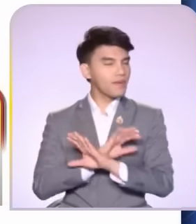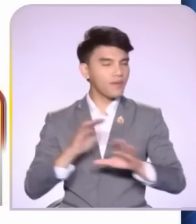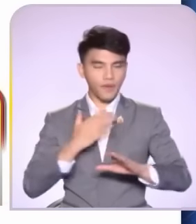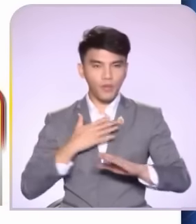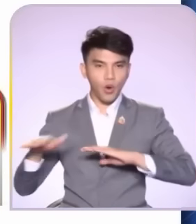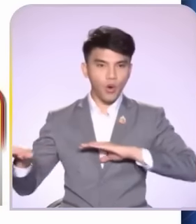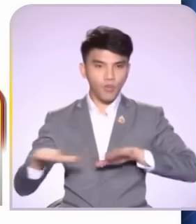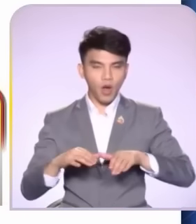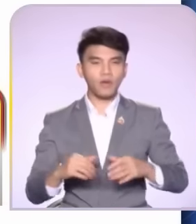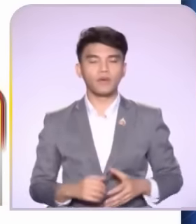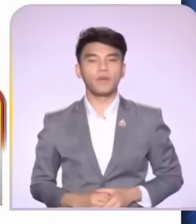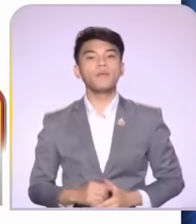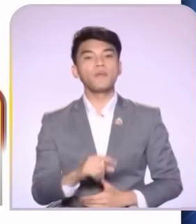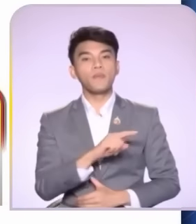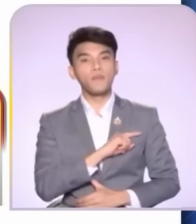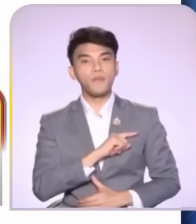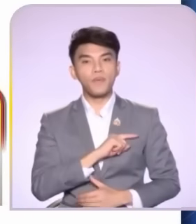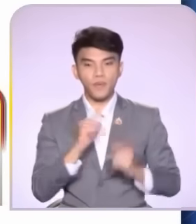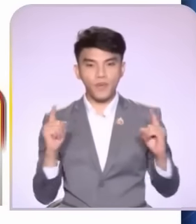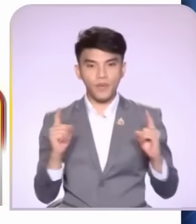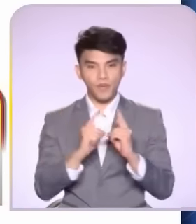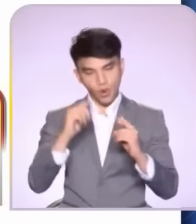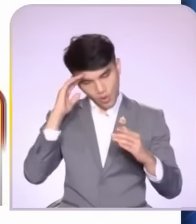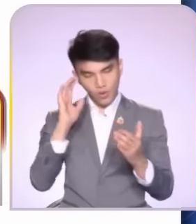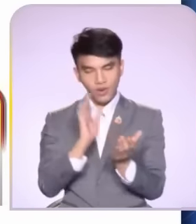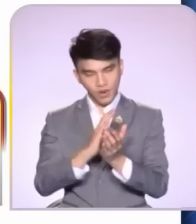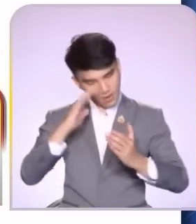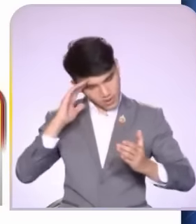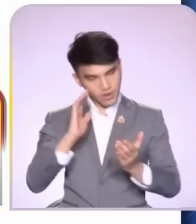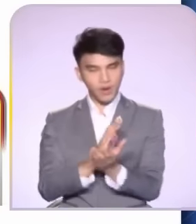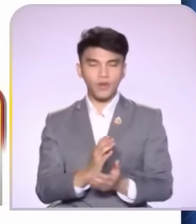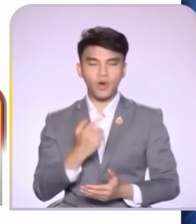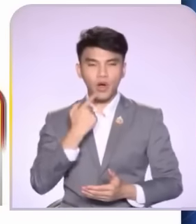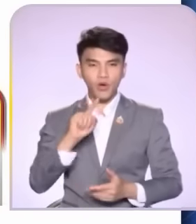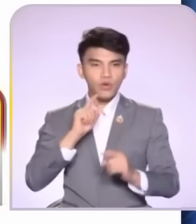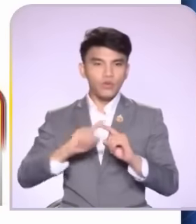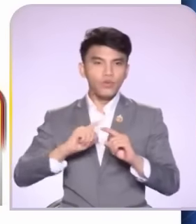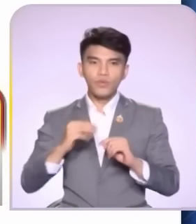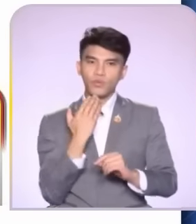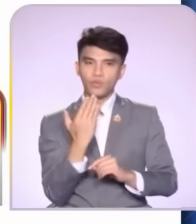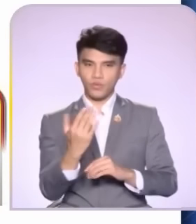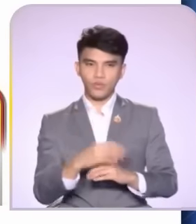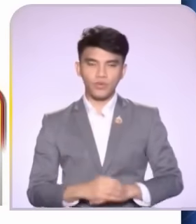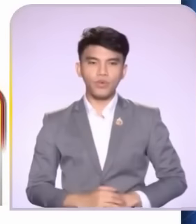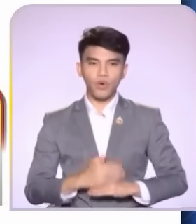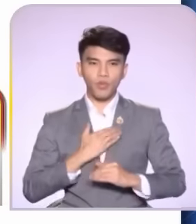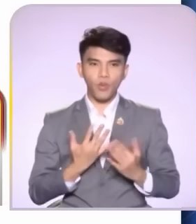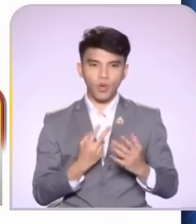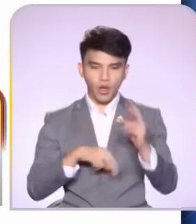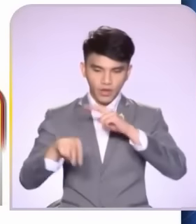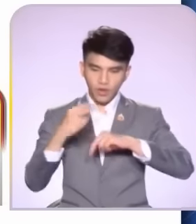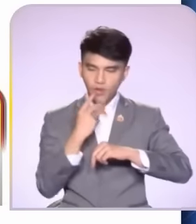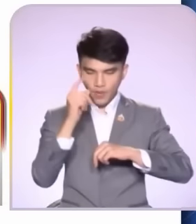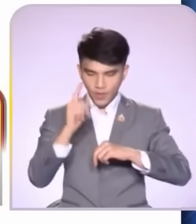มพร้อมจะเข้าไปแสดงตัวมอบตัวกับตำรวจตามที่ตำรวจจะแจ้งให้ทราบทุกเมื่อผมรอพิสูจน์ความจริ